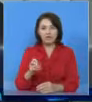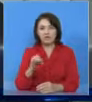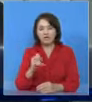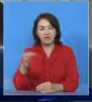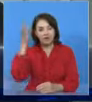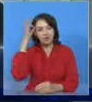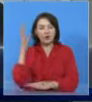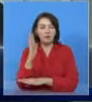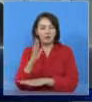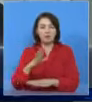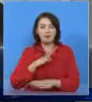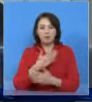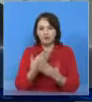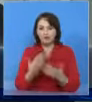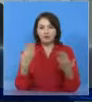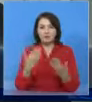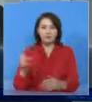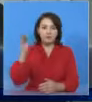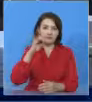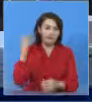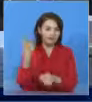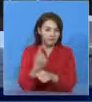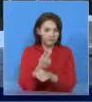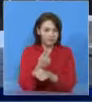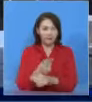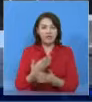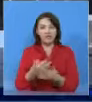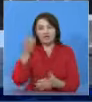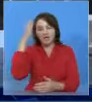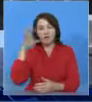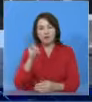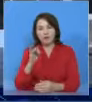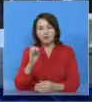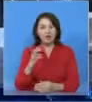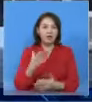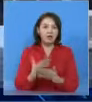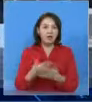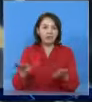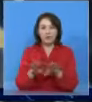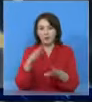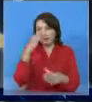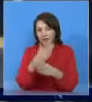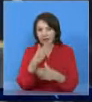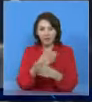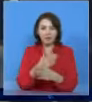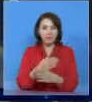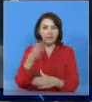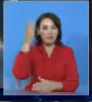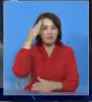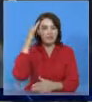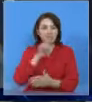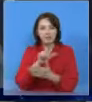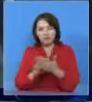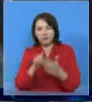ескерткіші орнатылмаған екен. Бұл тарихта бірінші рет. Ал ақын Гүлімай Әбішқызы болса, осындай қолдаулардың арқасында талантты ақын